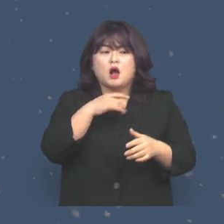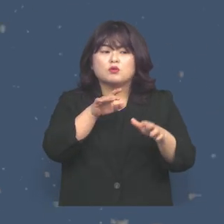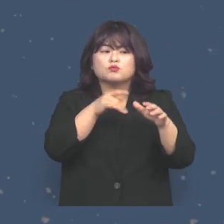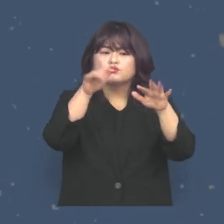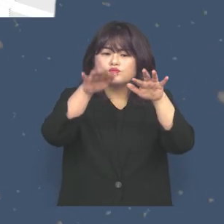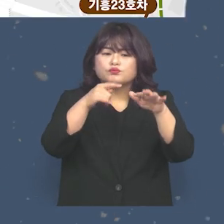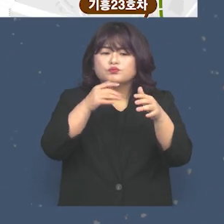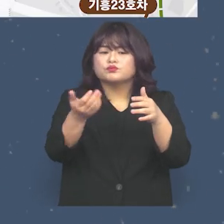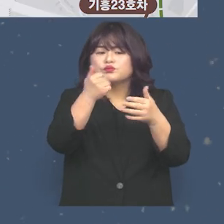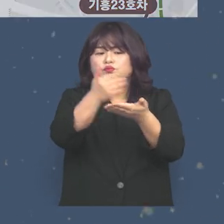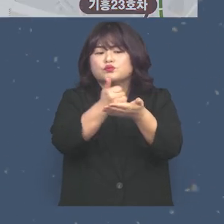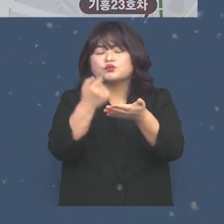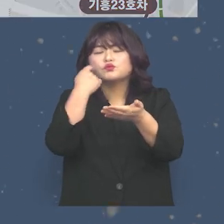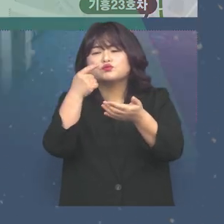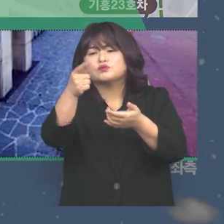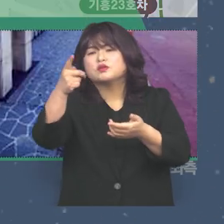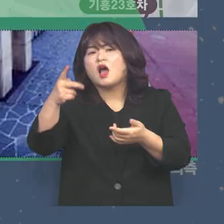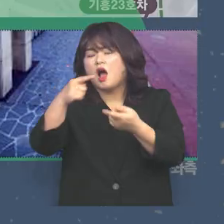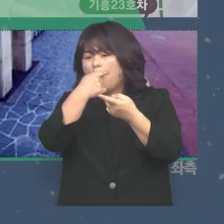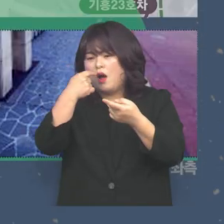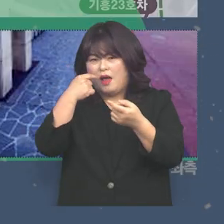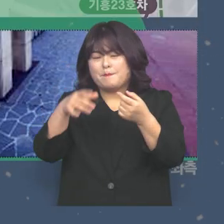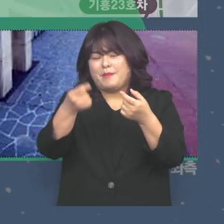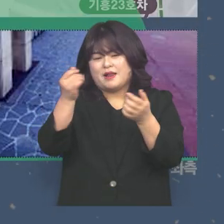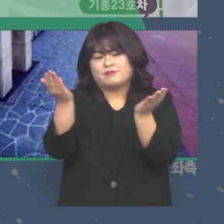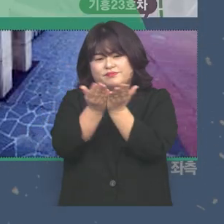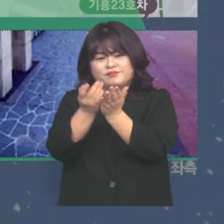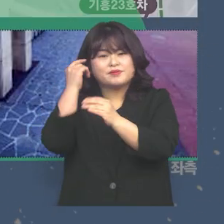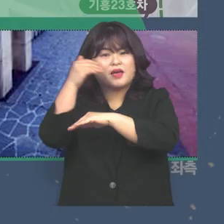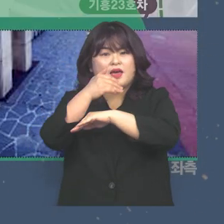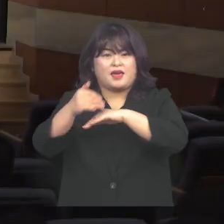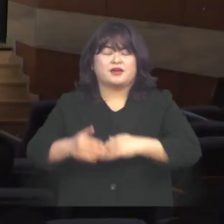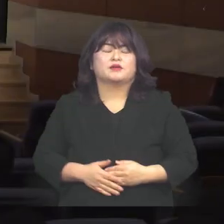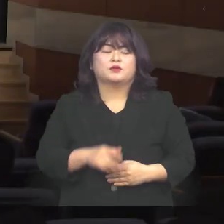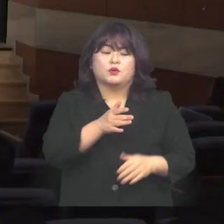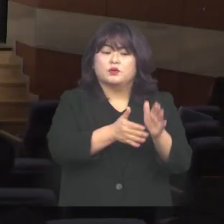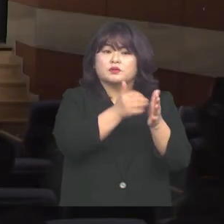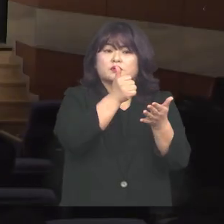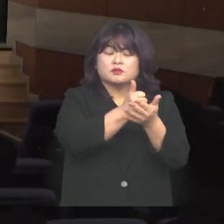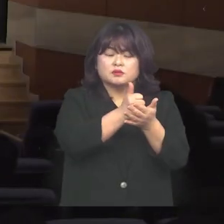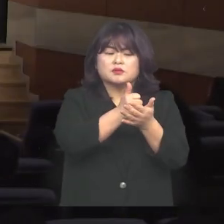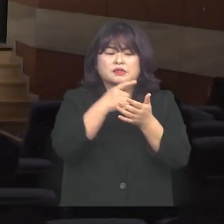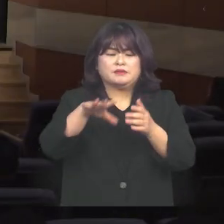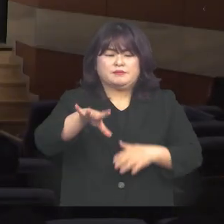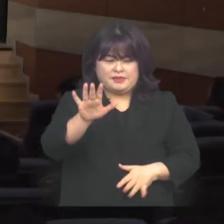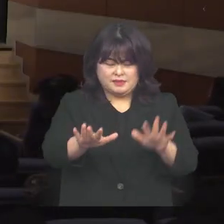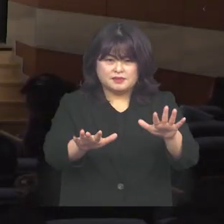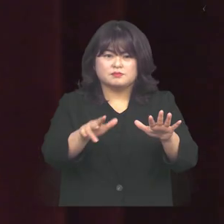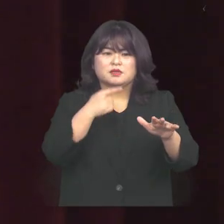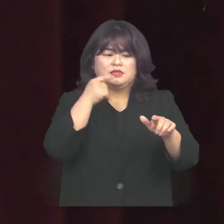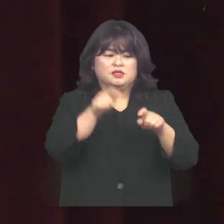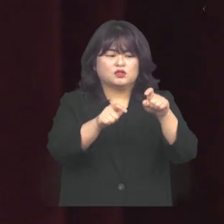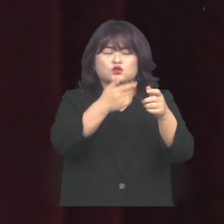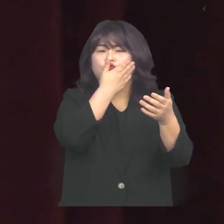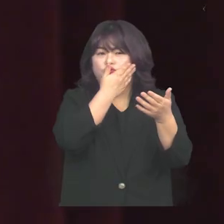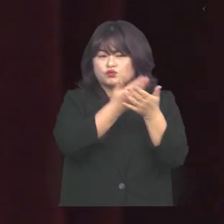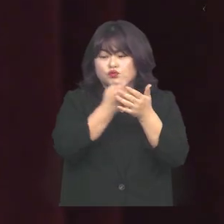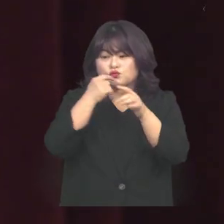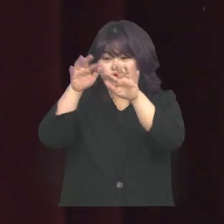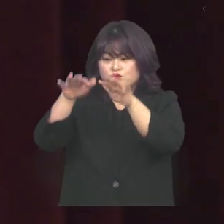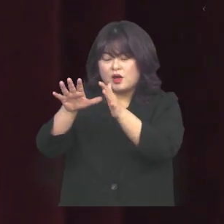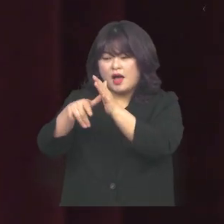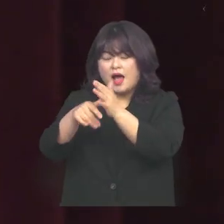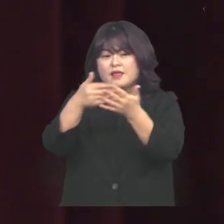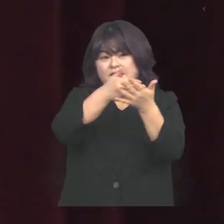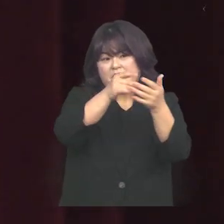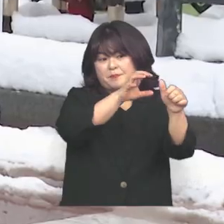제설 우선순위를 부여해 제설에 신속하게 대응할 방침입니다. 이상일 시장은 이제 실행이 중요한 만큼 눈이 내릴